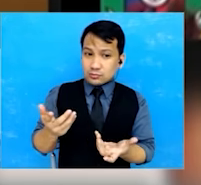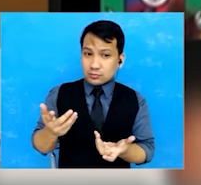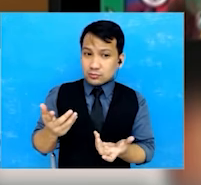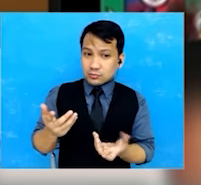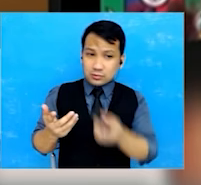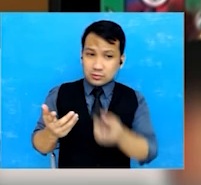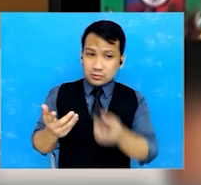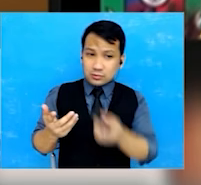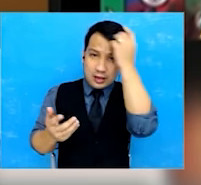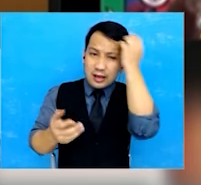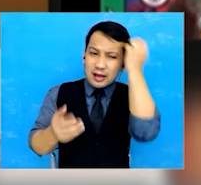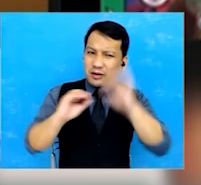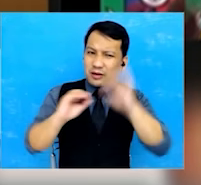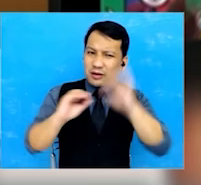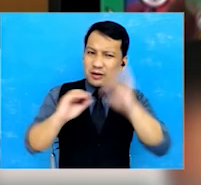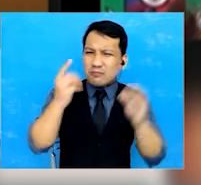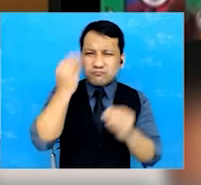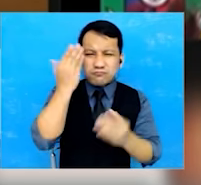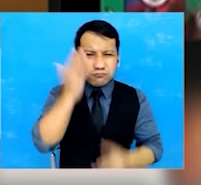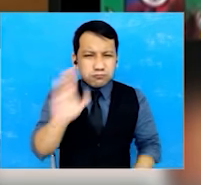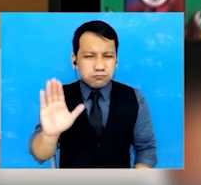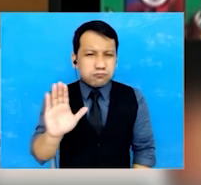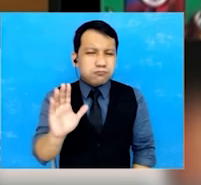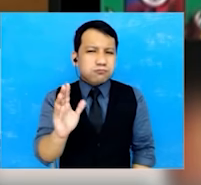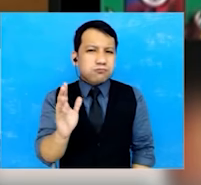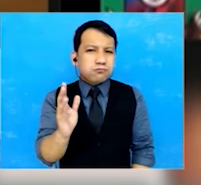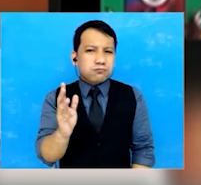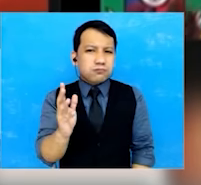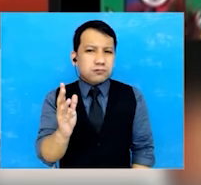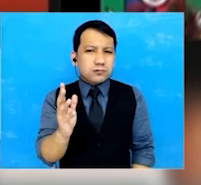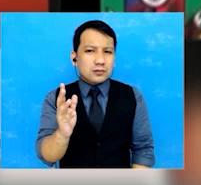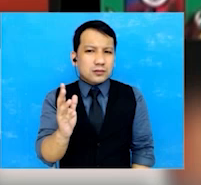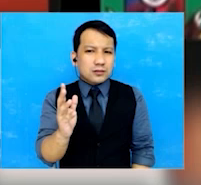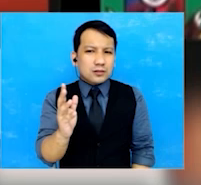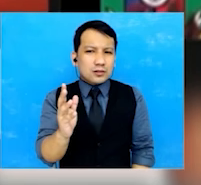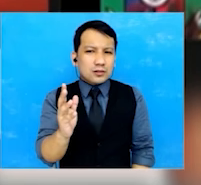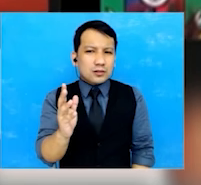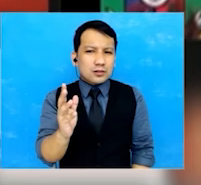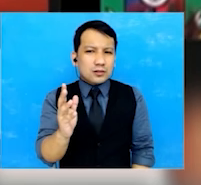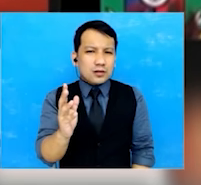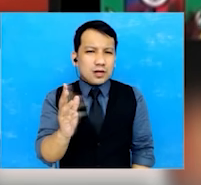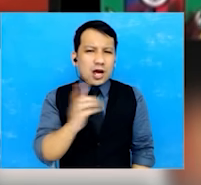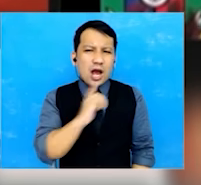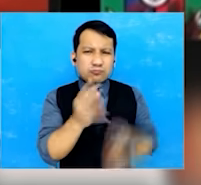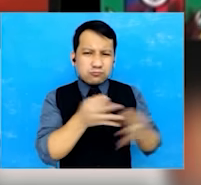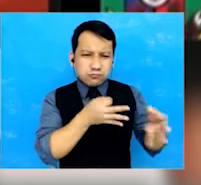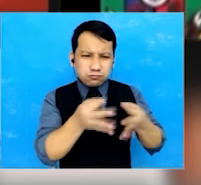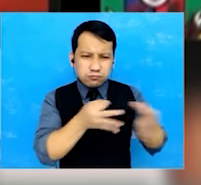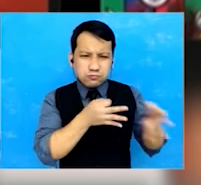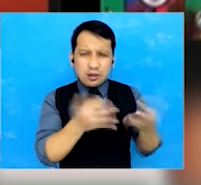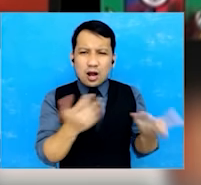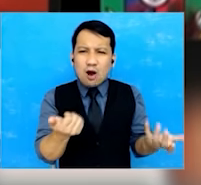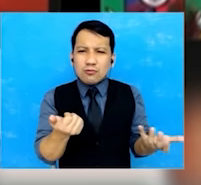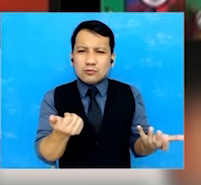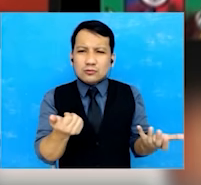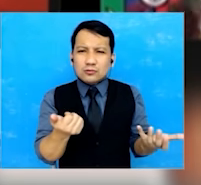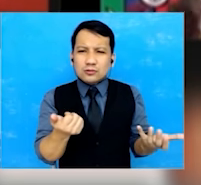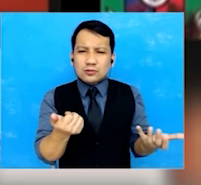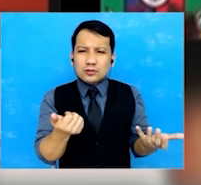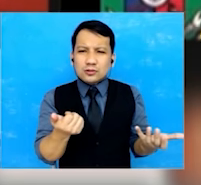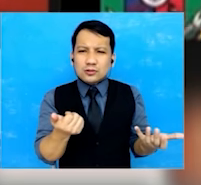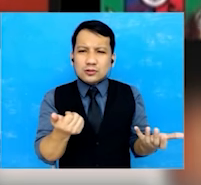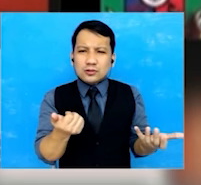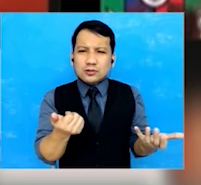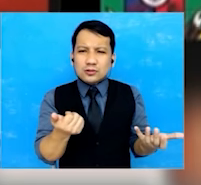to clarify po. No, it's very clear to me. Anong ka-clarify mo pa dyan? Yun ang sinabi mo. Opo, wala po